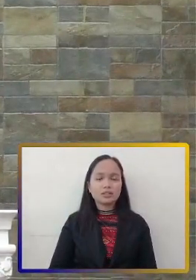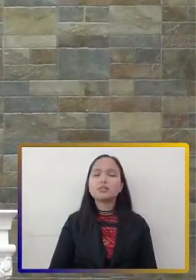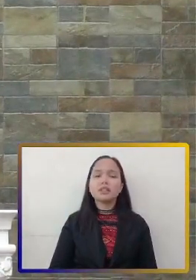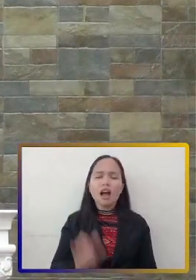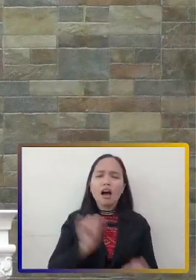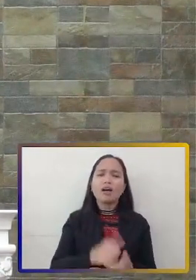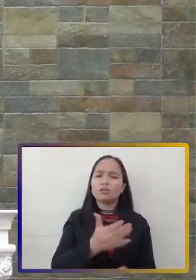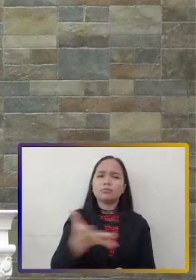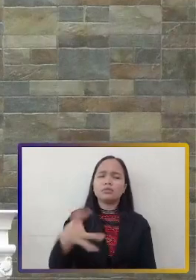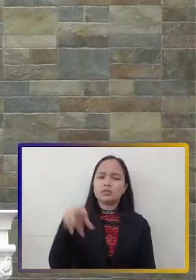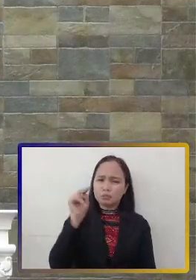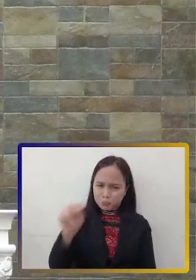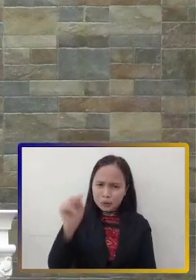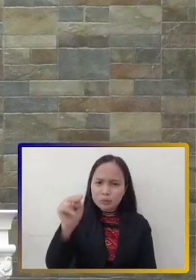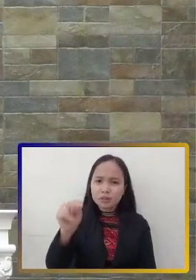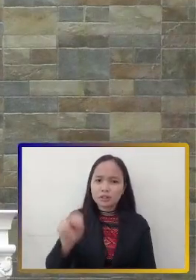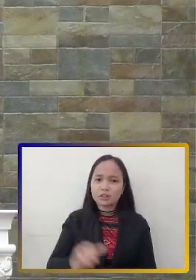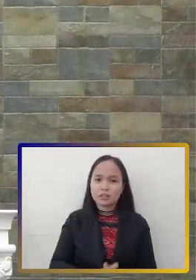That's all you need.